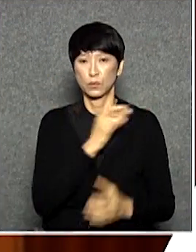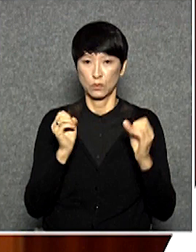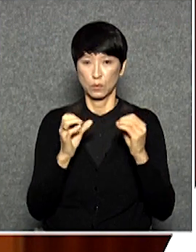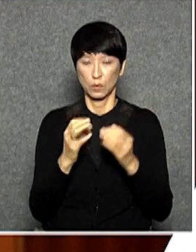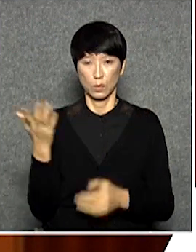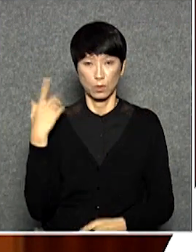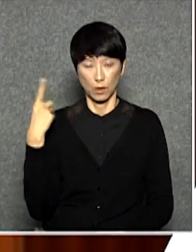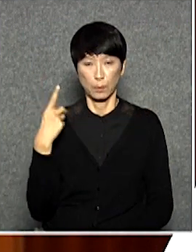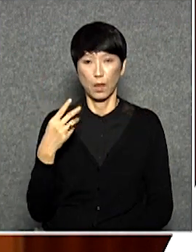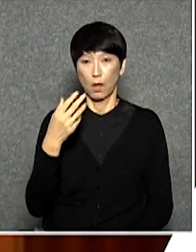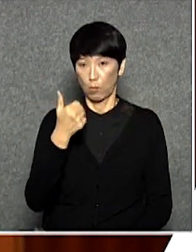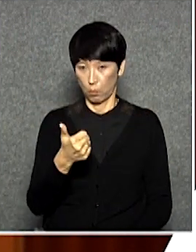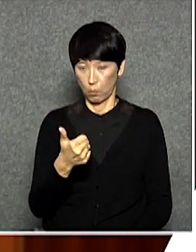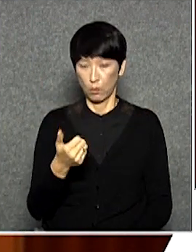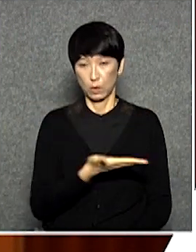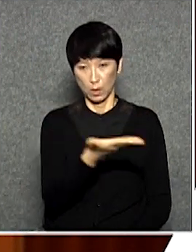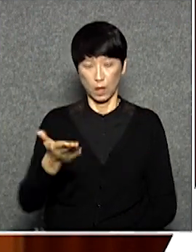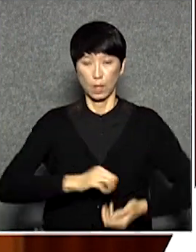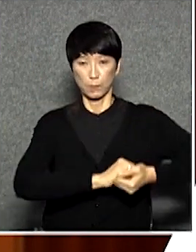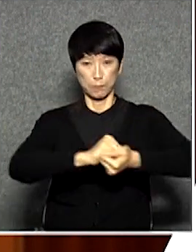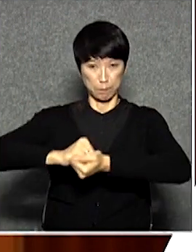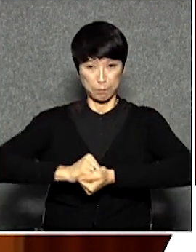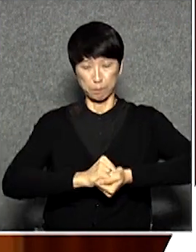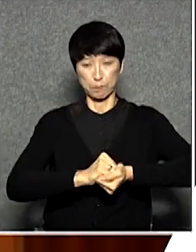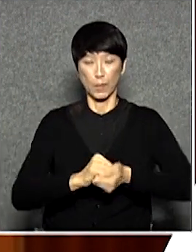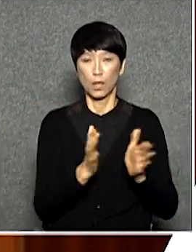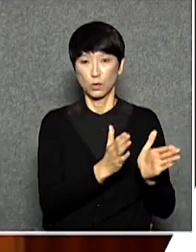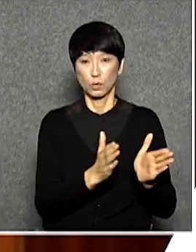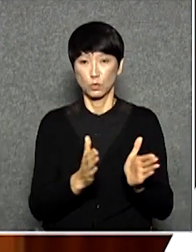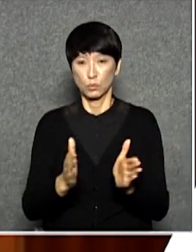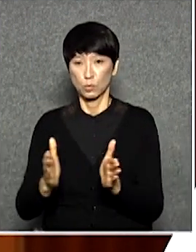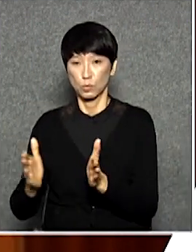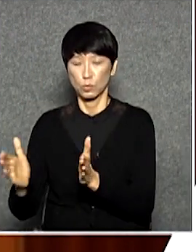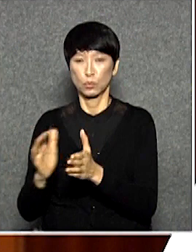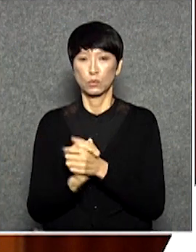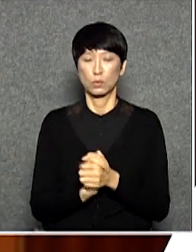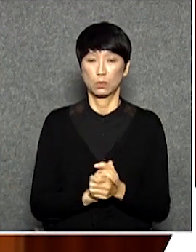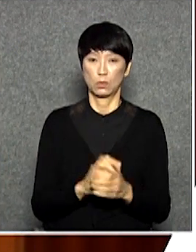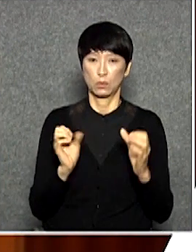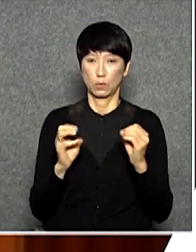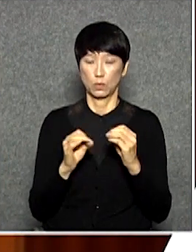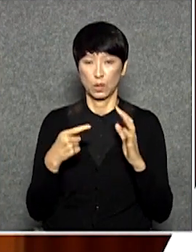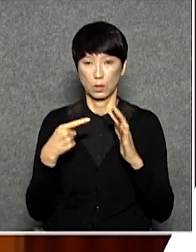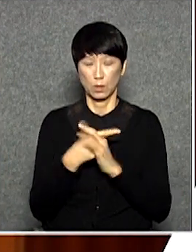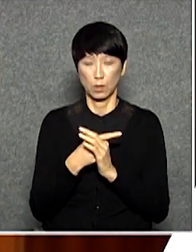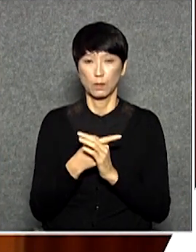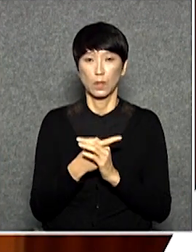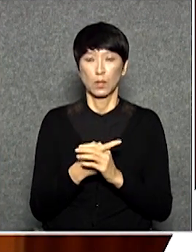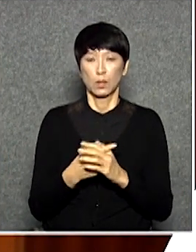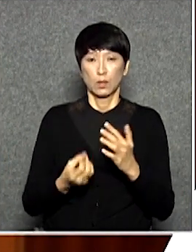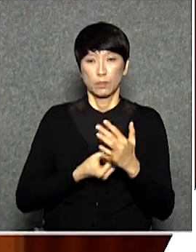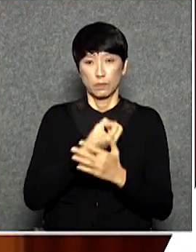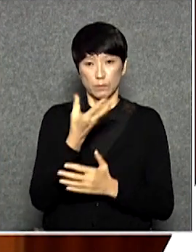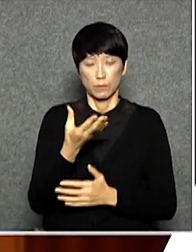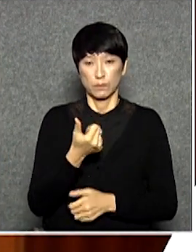之好啦，咁大家都非常之合作，令到我可以順利咁樣去主持嘅，係咪嗰個特別嘅論壇？而今日